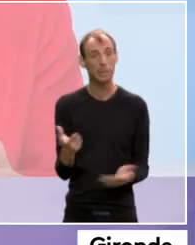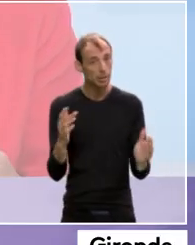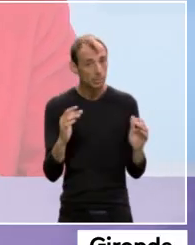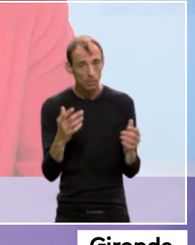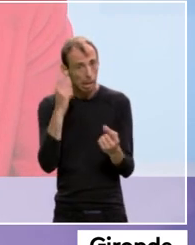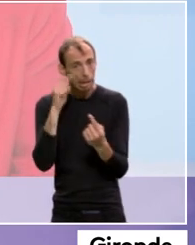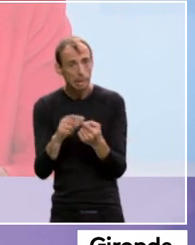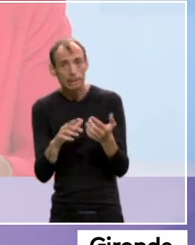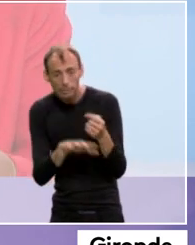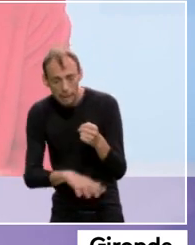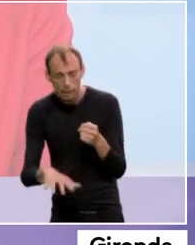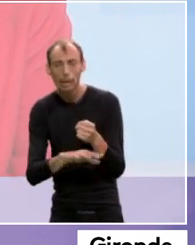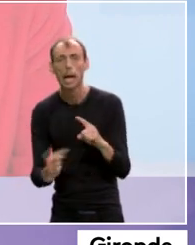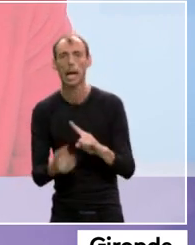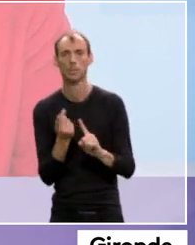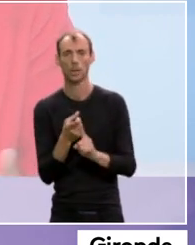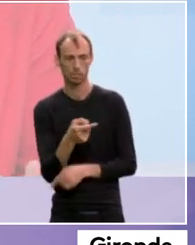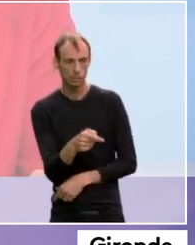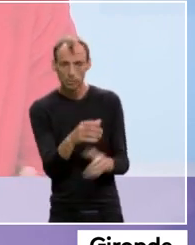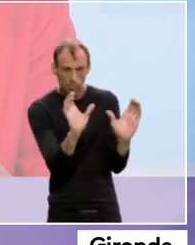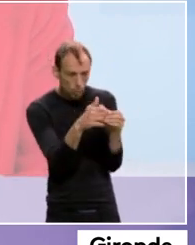fondamental vous ne pourrez